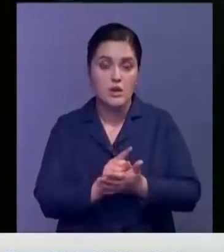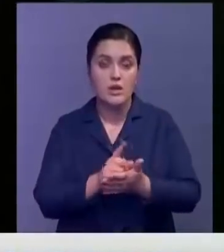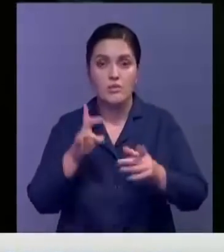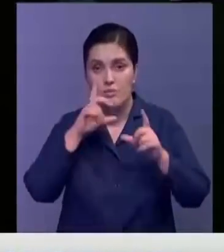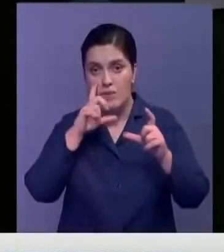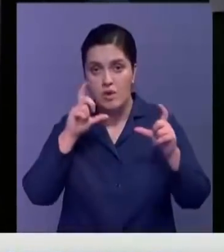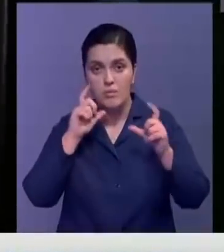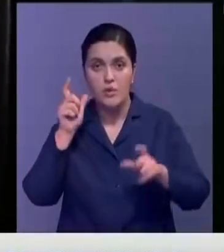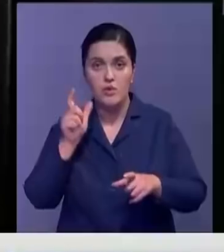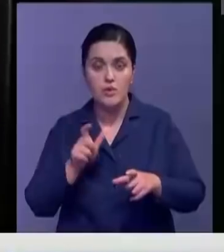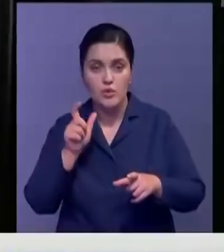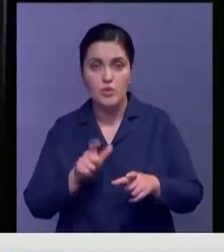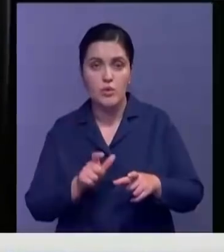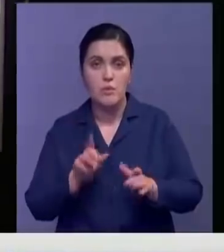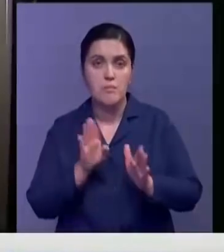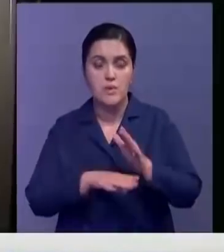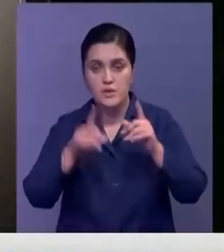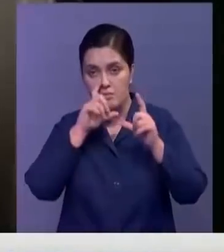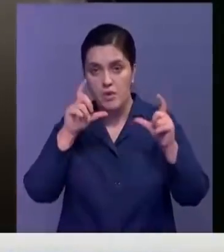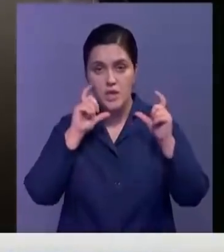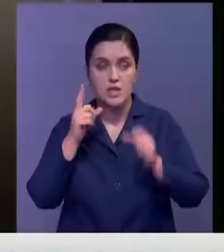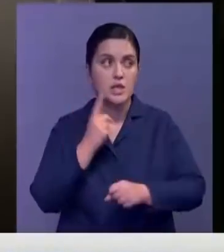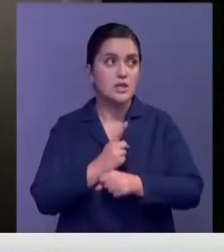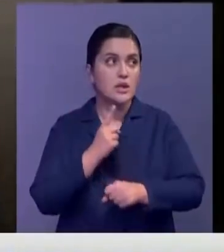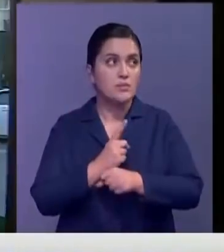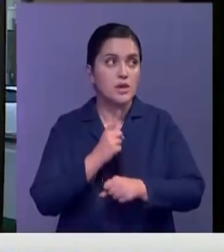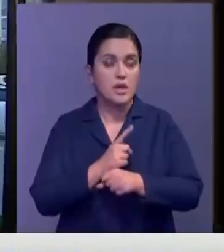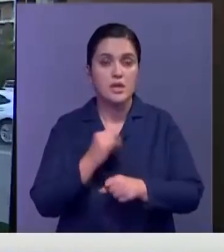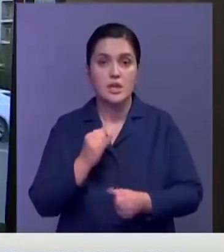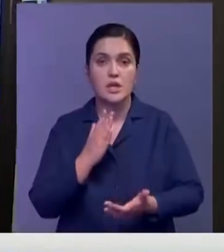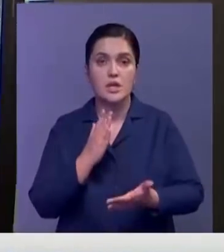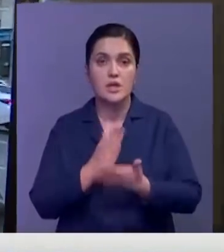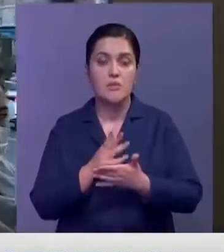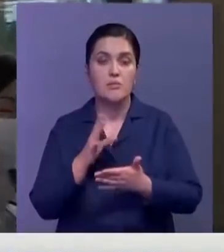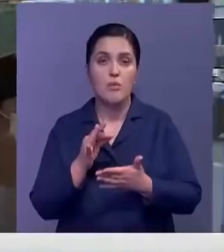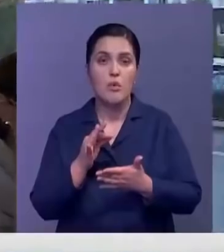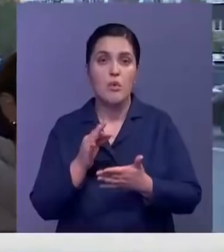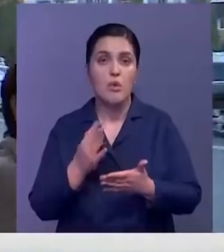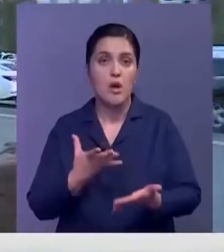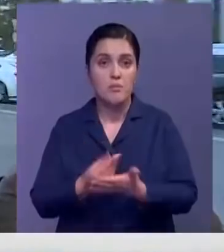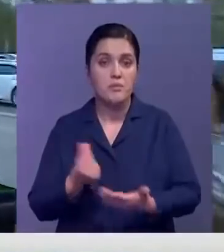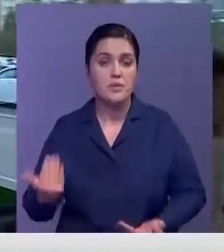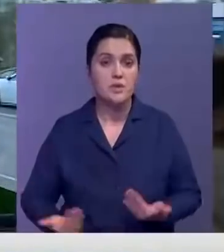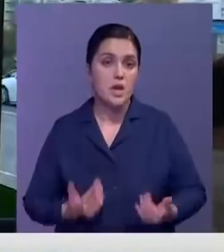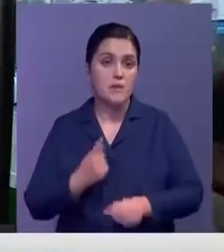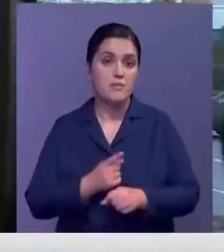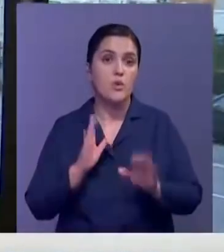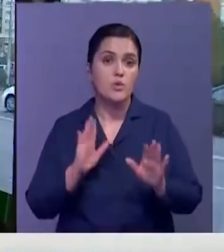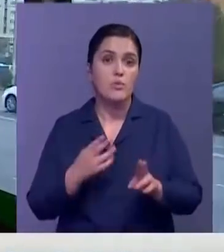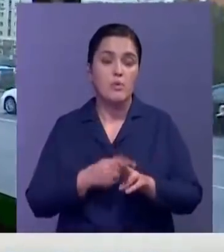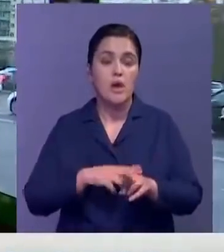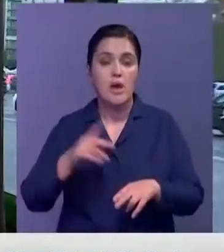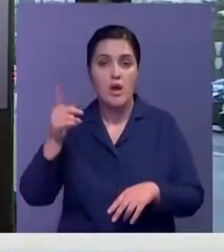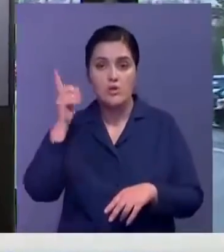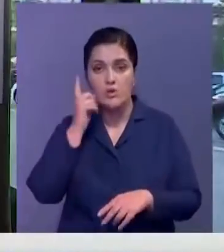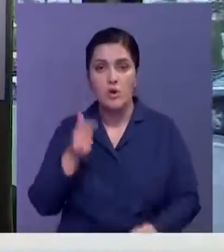и есть ограничения по наличным платежам, то есть оплачивать только безналичным способом. Мы сейчас видим, в принципе, все в масках,